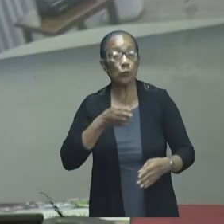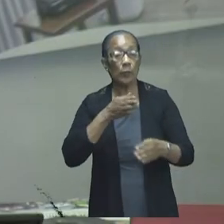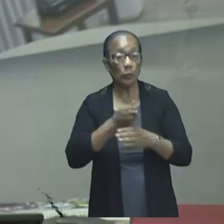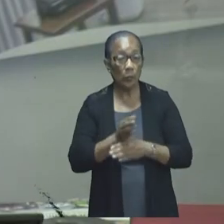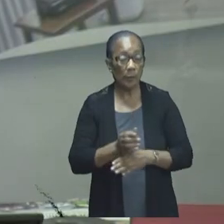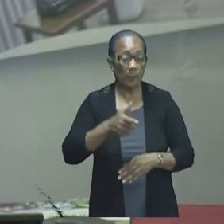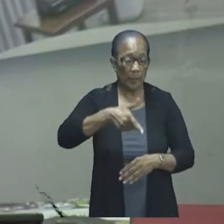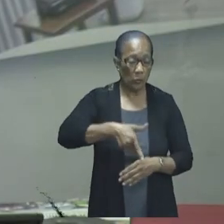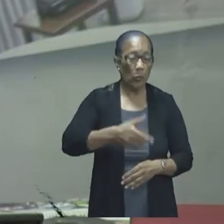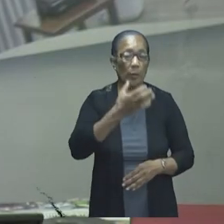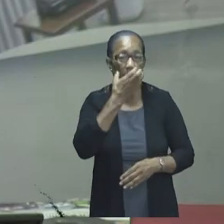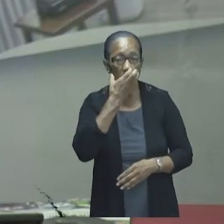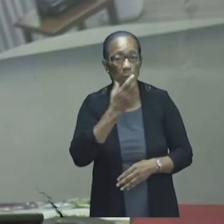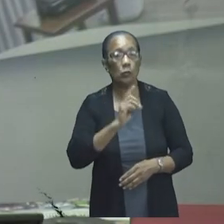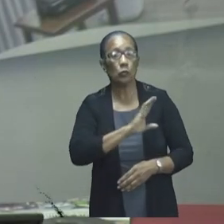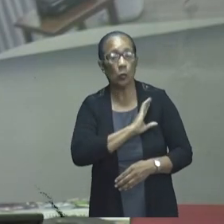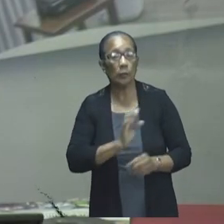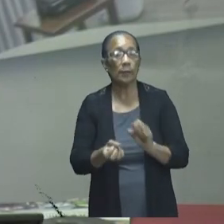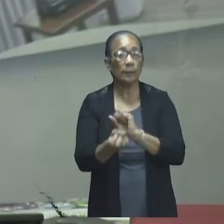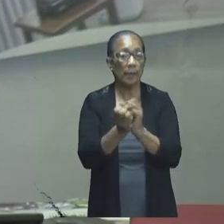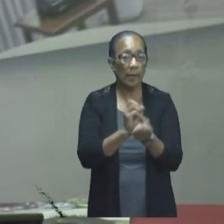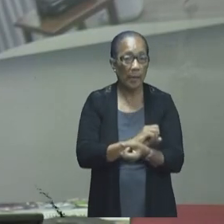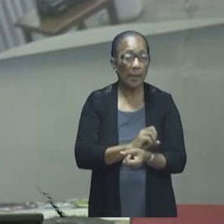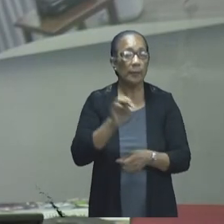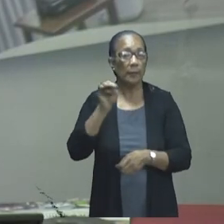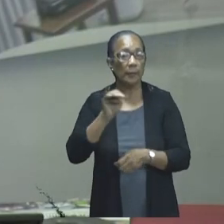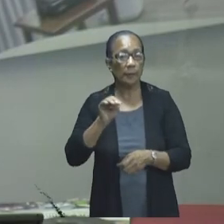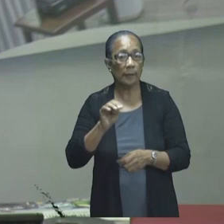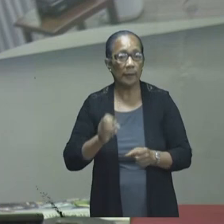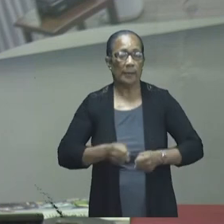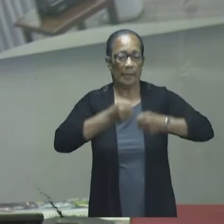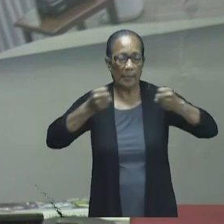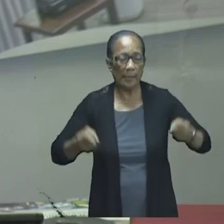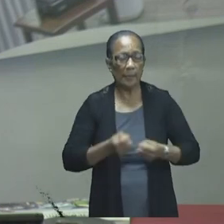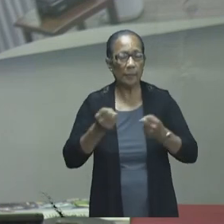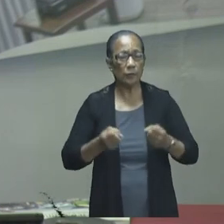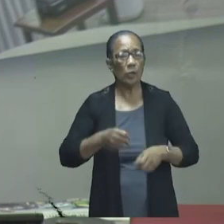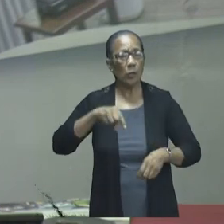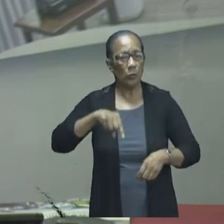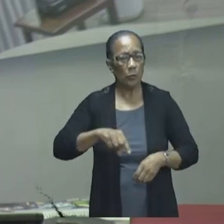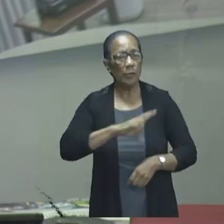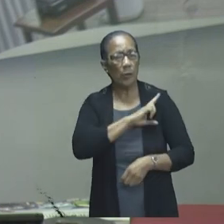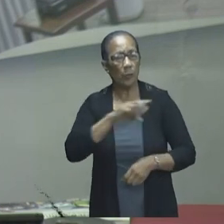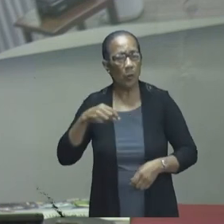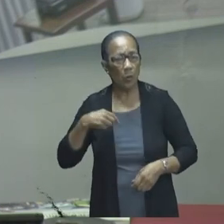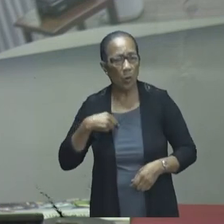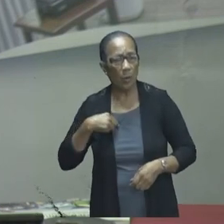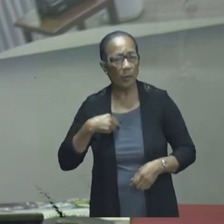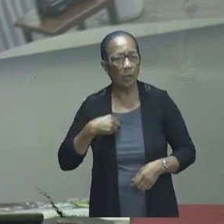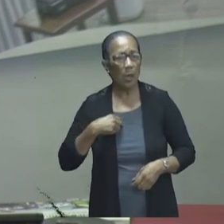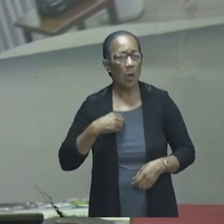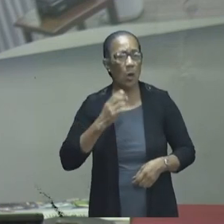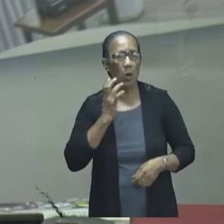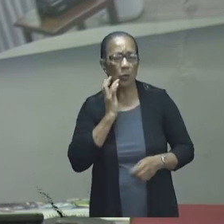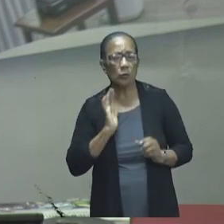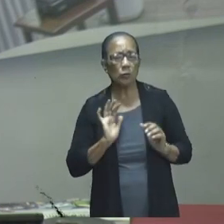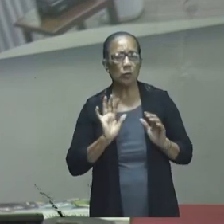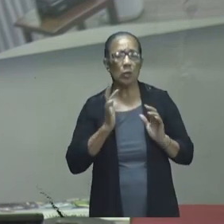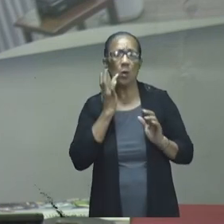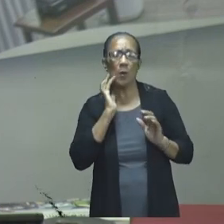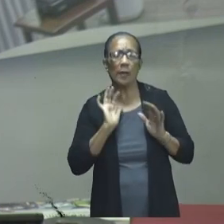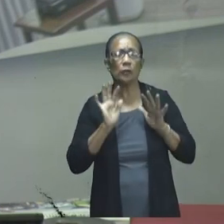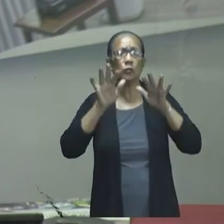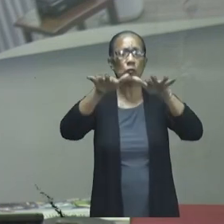plegen ook die transitie naar de green energy en in feite zijn we begonnen om een stuwdam is het green energy maar ze